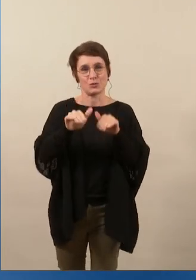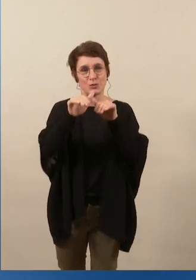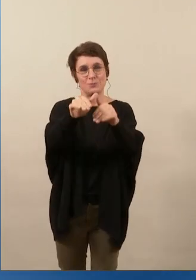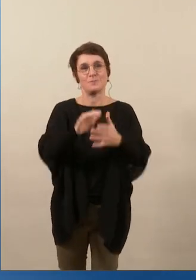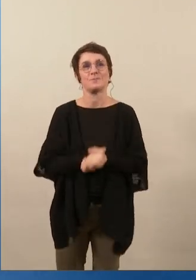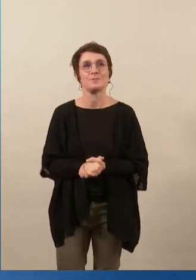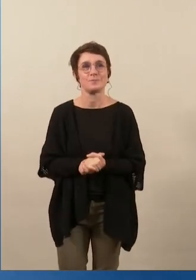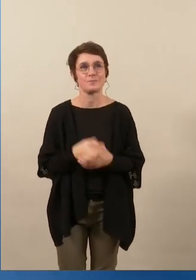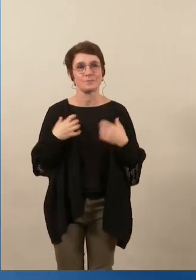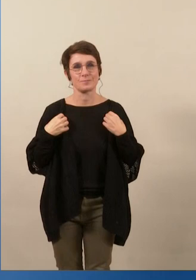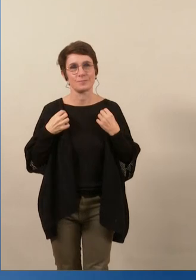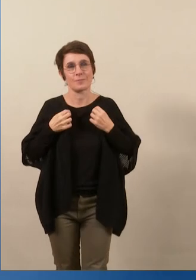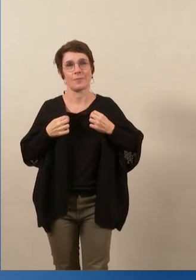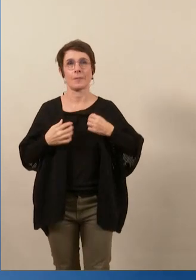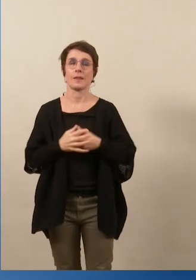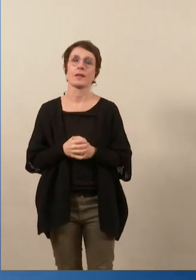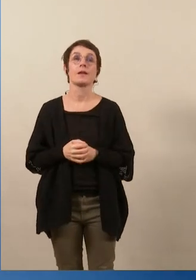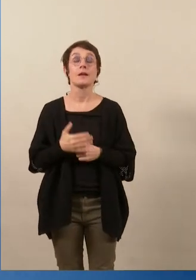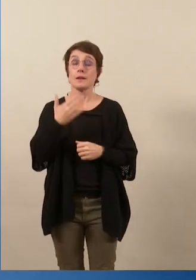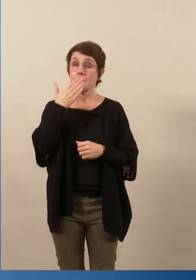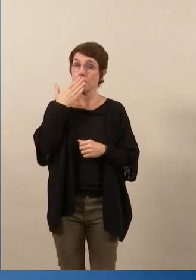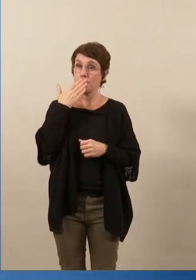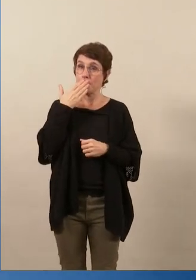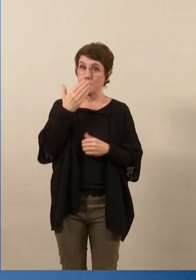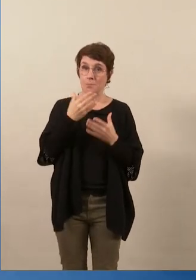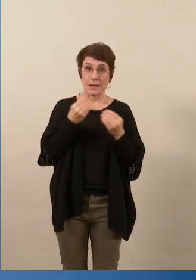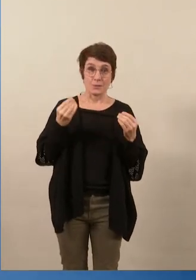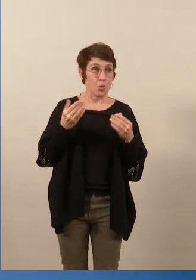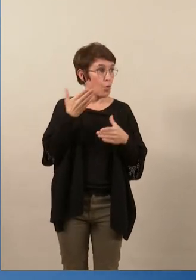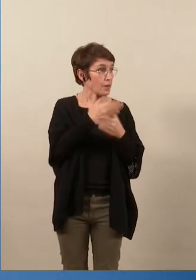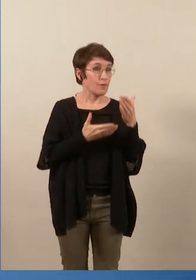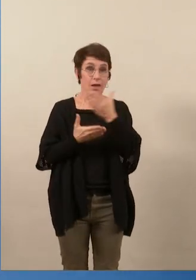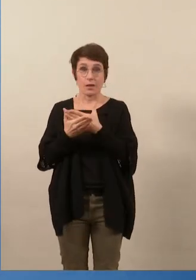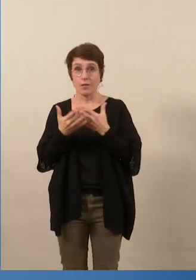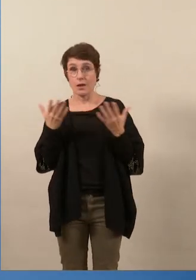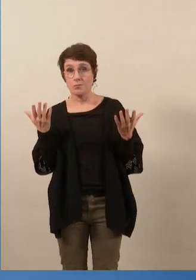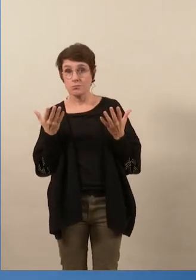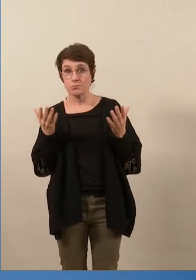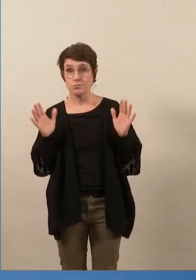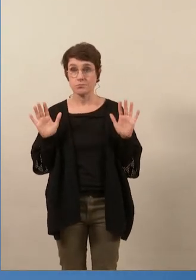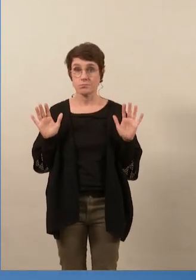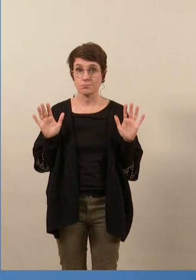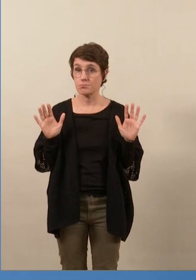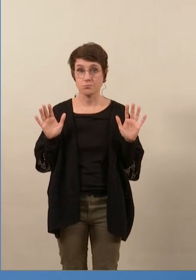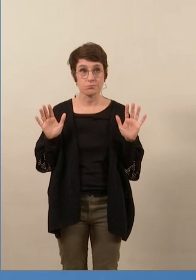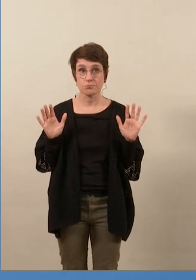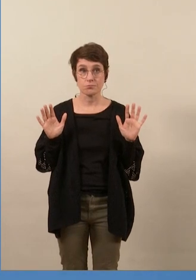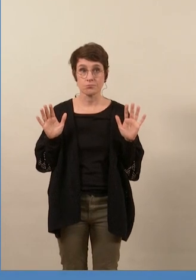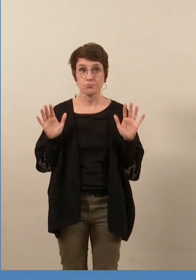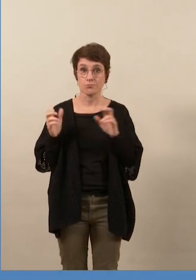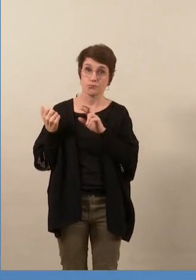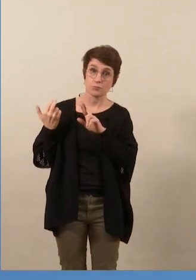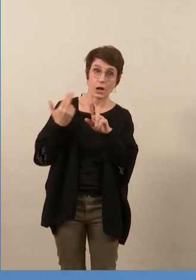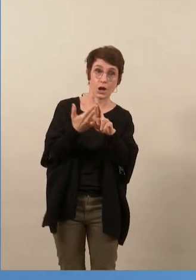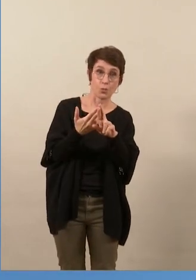côtés merci beaucoup y a-t-il d'autres demandes d'intervention non je propose peut-être un petit retour de